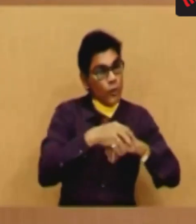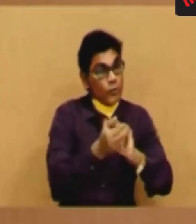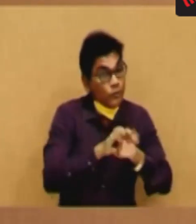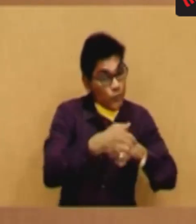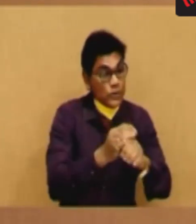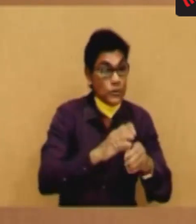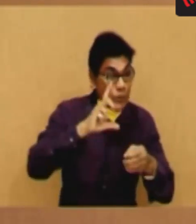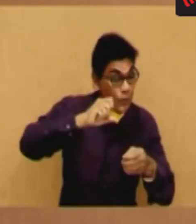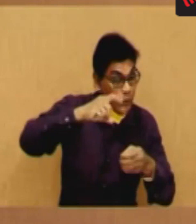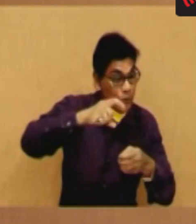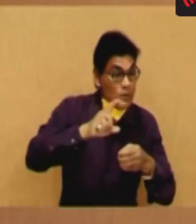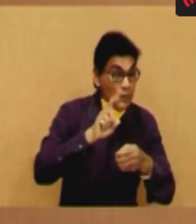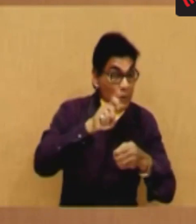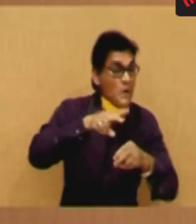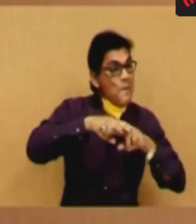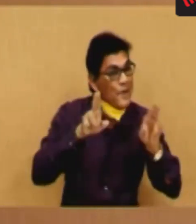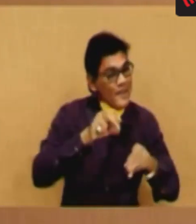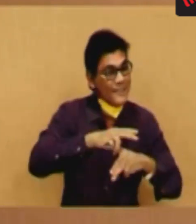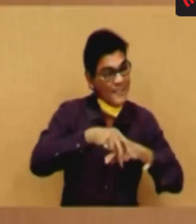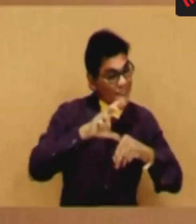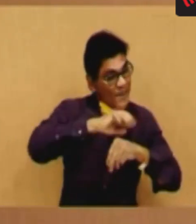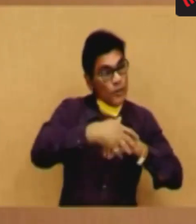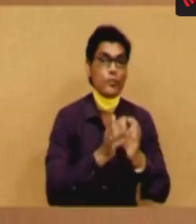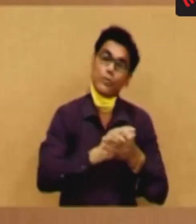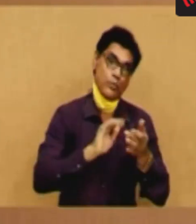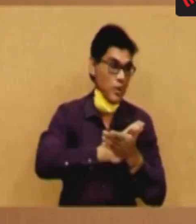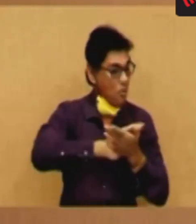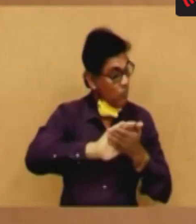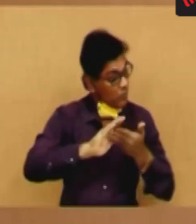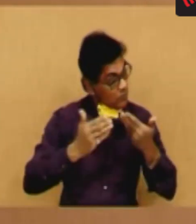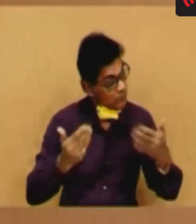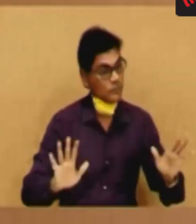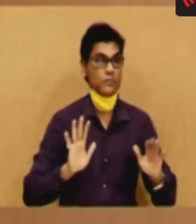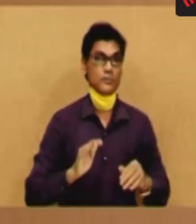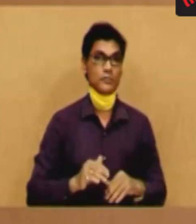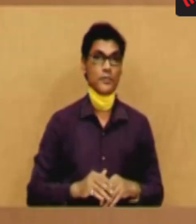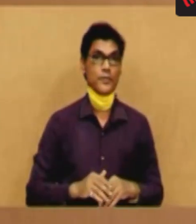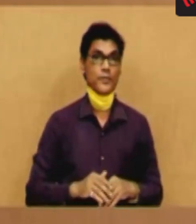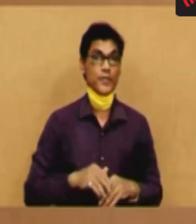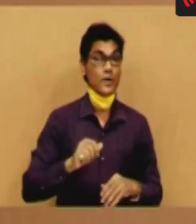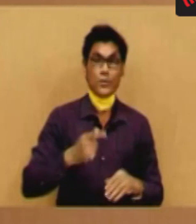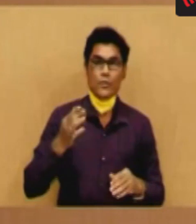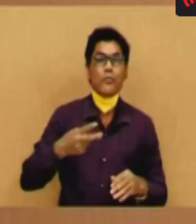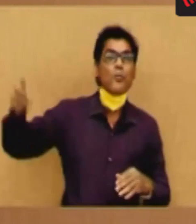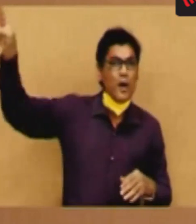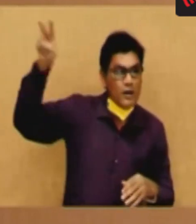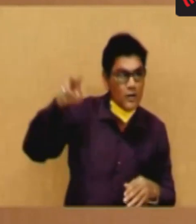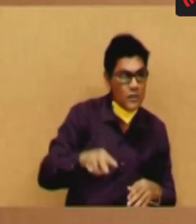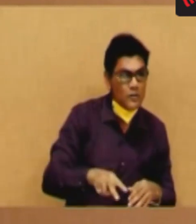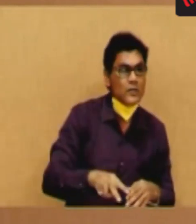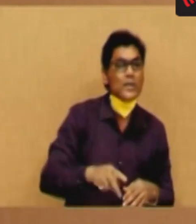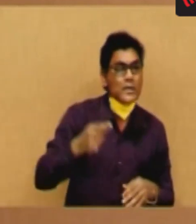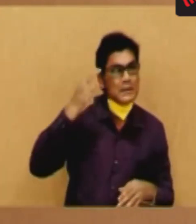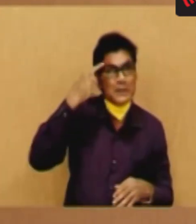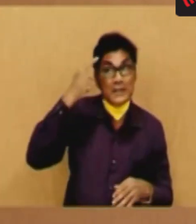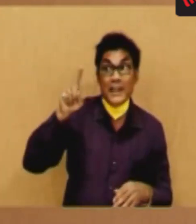ପୋଛିବା। ସେମାନେ ଯଦି ଟେବୁଲରେ ବସୁଛନ୍ତି ଚେୟାରରେ ବସୁଛନ୍ତି ତାକୁ ଟିକେ ପରିଷ୍କାର ପରିଚ୍ଛନ୍ନ କରିକି ରଖିବା। ବାହାରୁ ଯଦି କୌଣସି